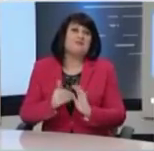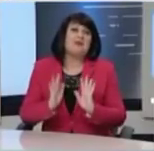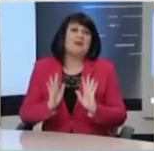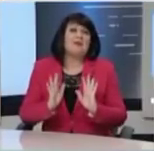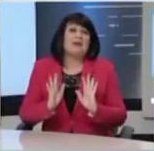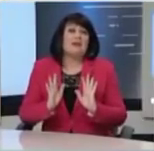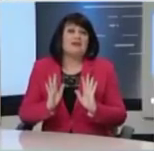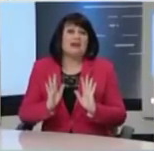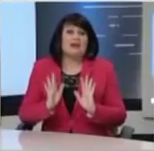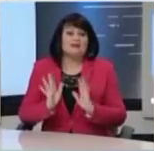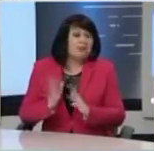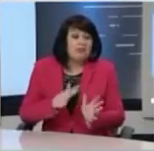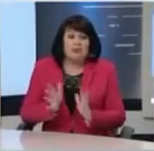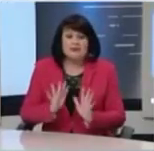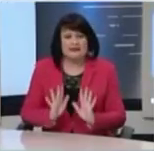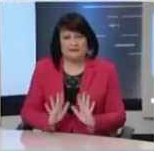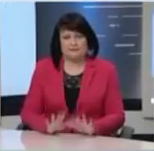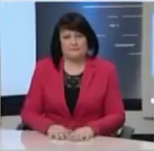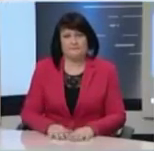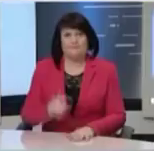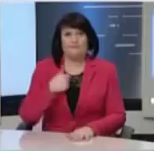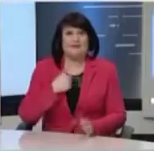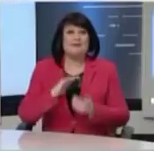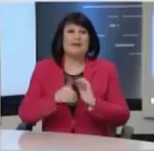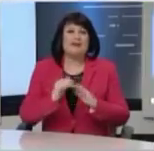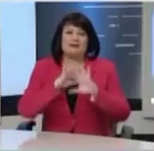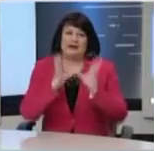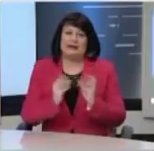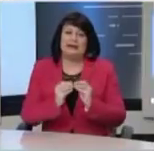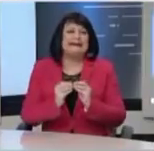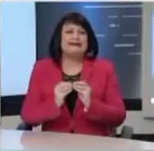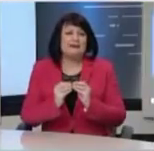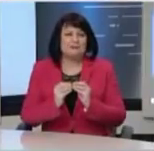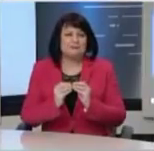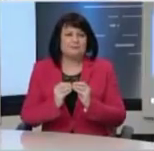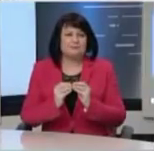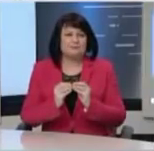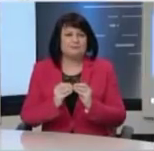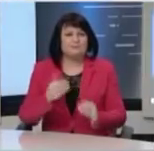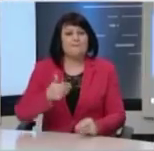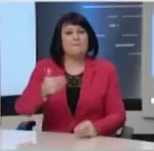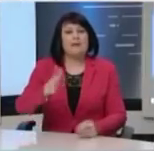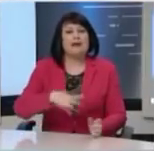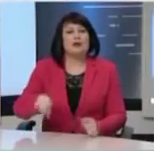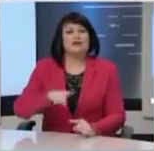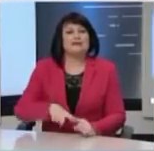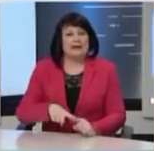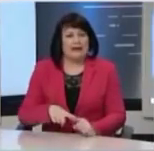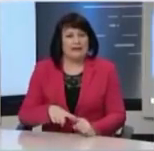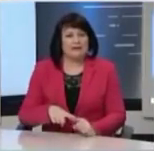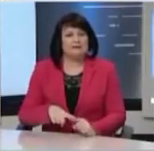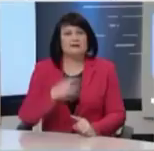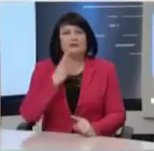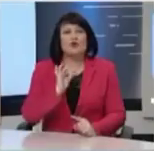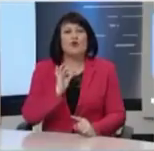σας προσανατολισμός. Αυτό όμως που με αφορά εν συνόλο και αφορά το μέλλον της χώρας, γιατί αφορά